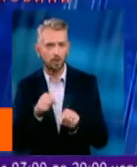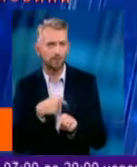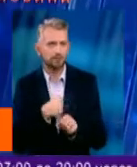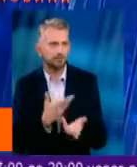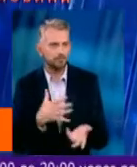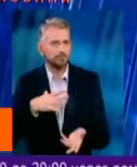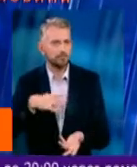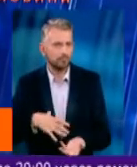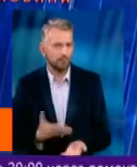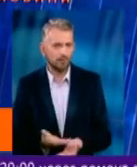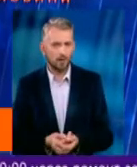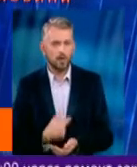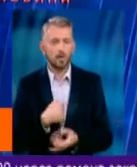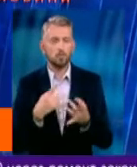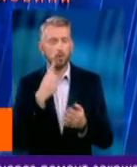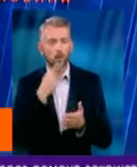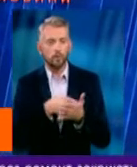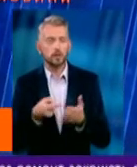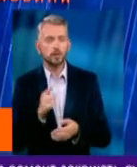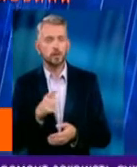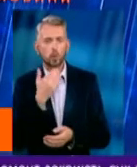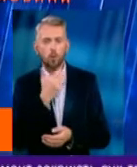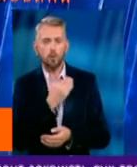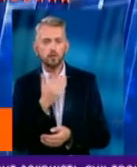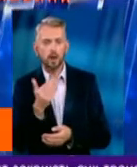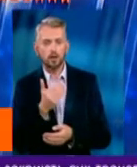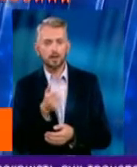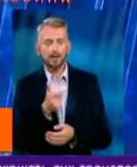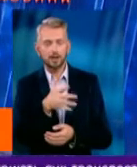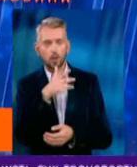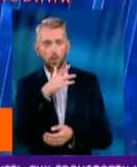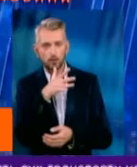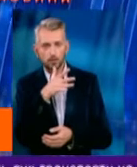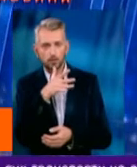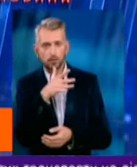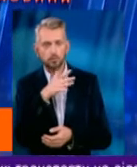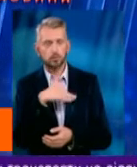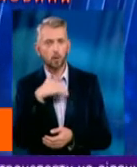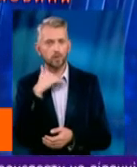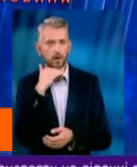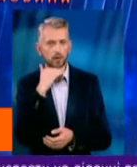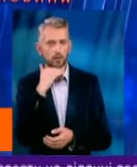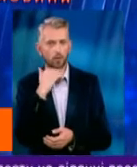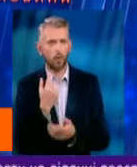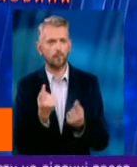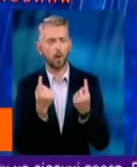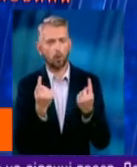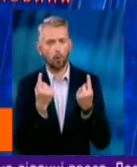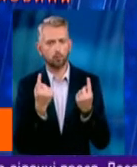не дінемося. Я просто зауважу на те, що ми за останні кілька років достатньо вагомо